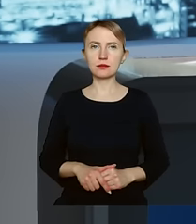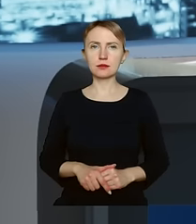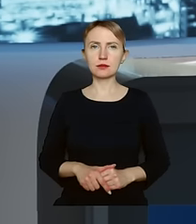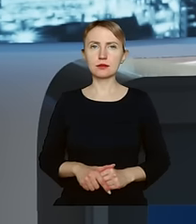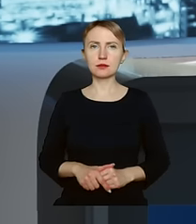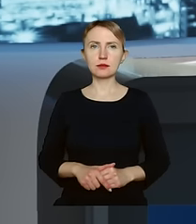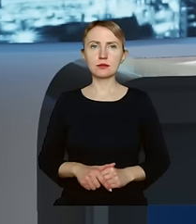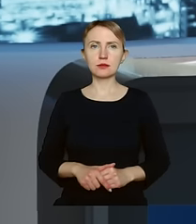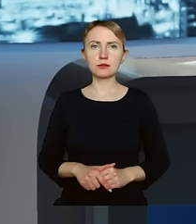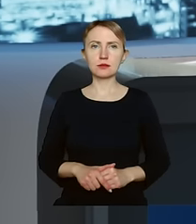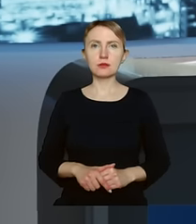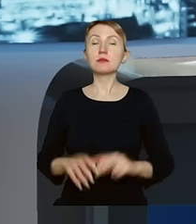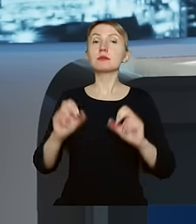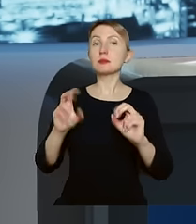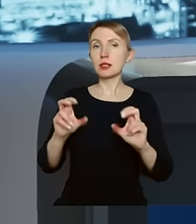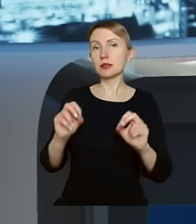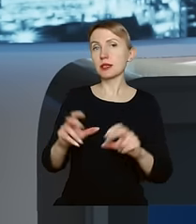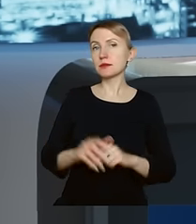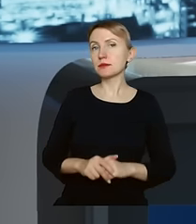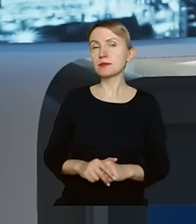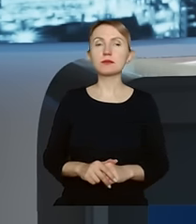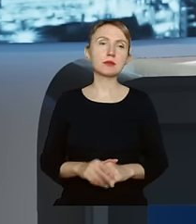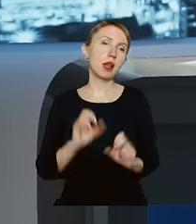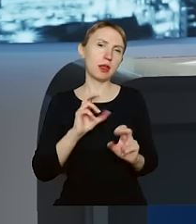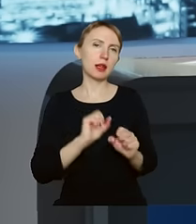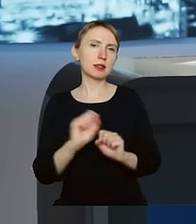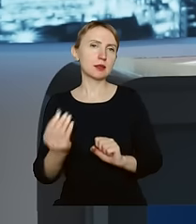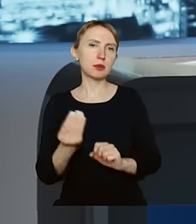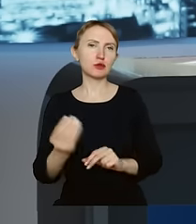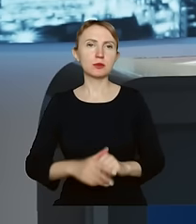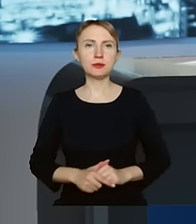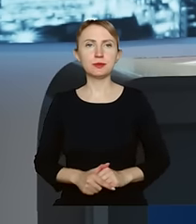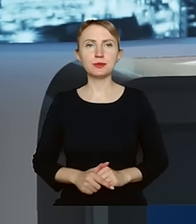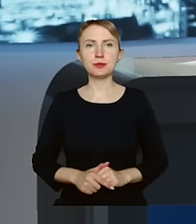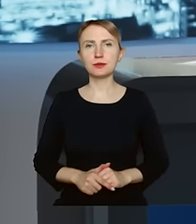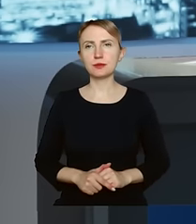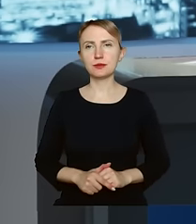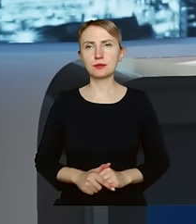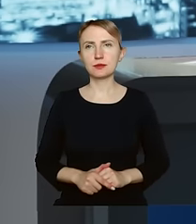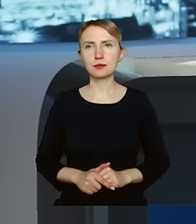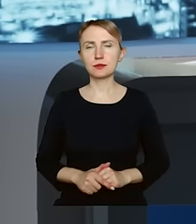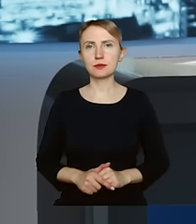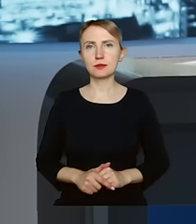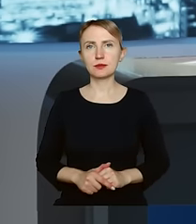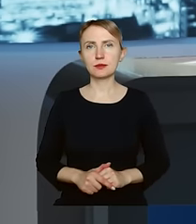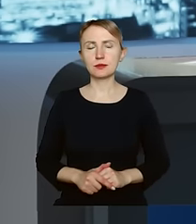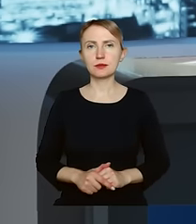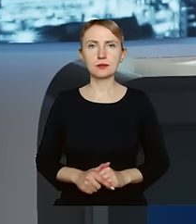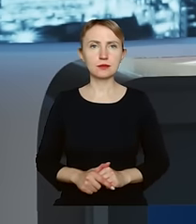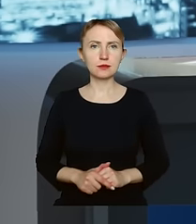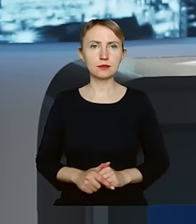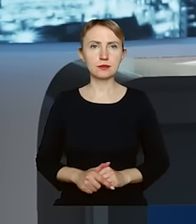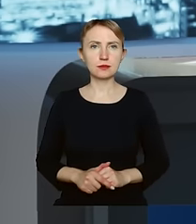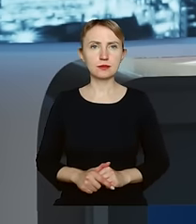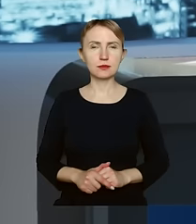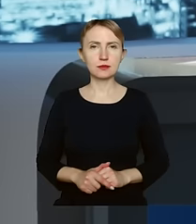Tak, panie Krzysztofie. Halo, halo. Tak, jestem jeszcze. I co jeszcze bym jeszcze tutaj